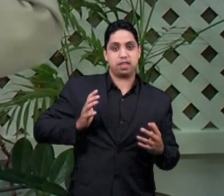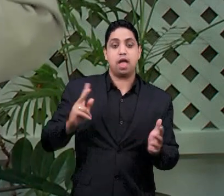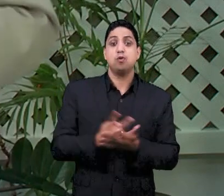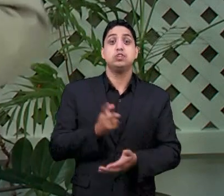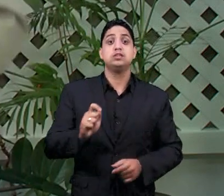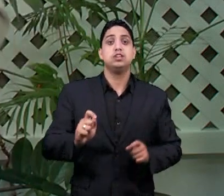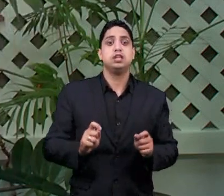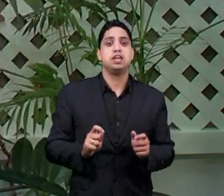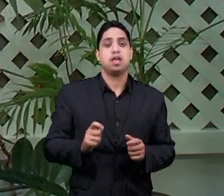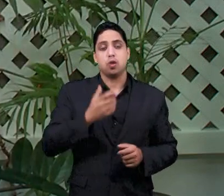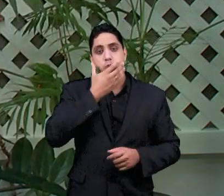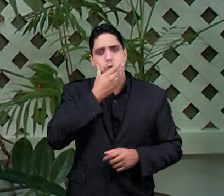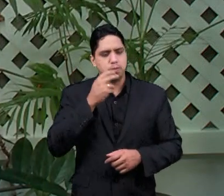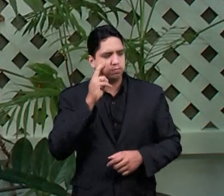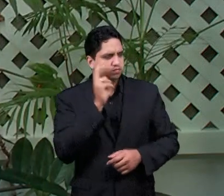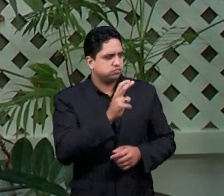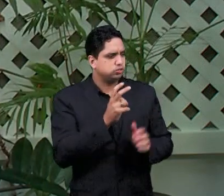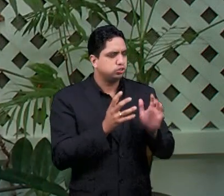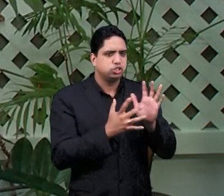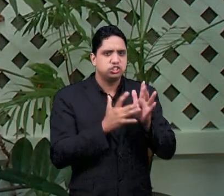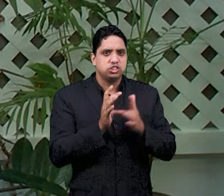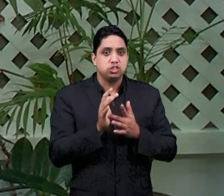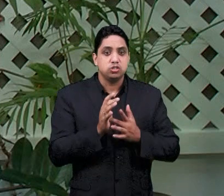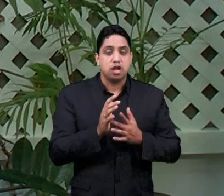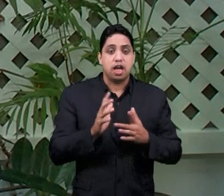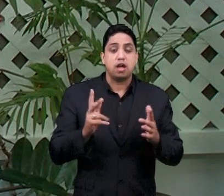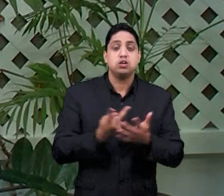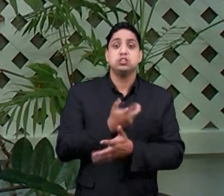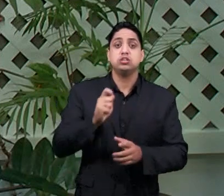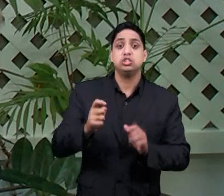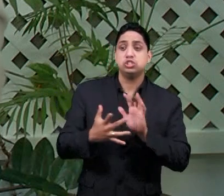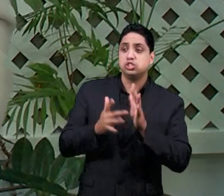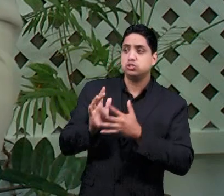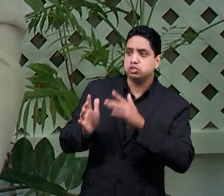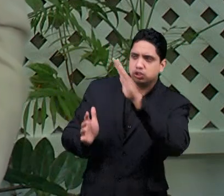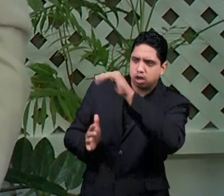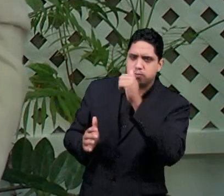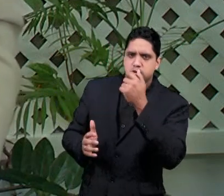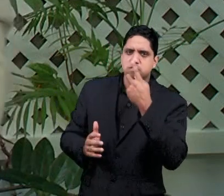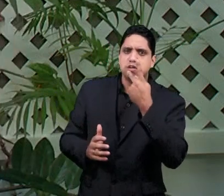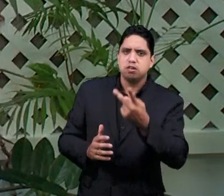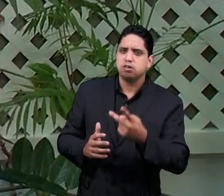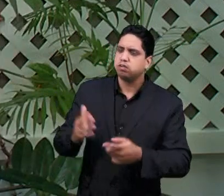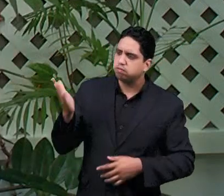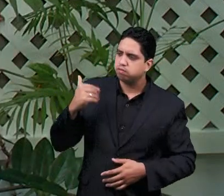Quand il appelait par le nom, l'homme a répondu. À la fin de tout, Jésus a dit,